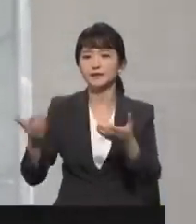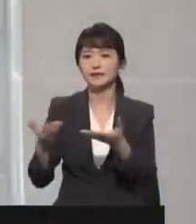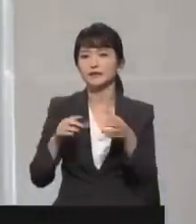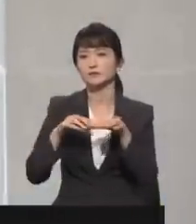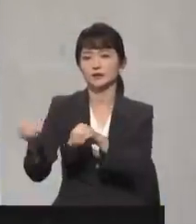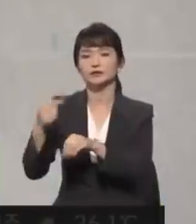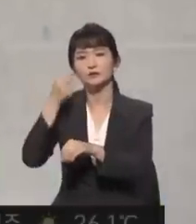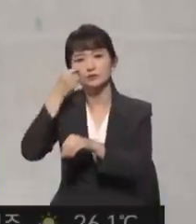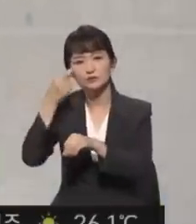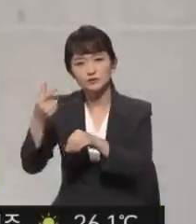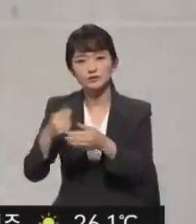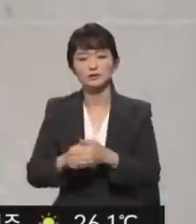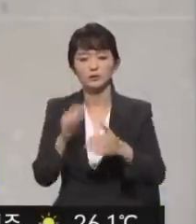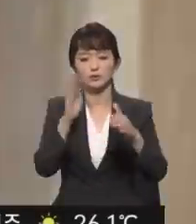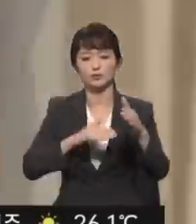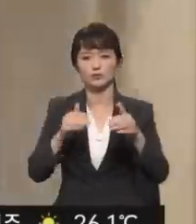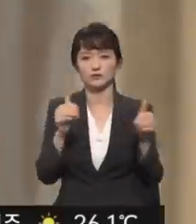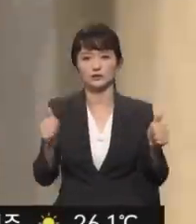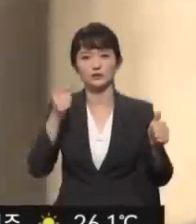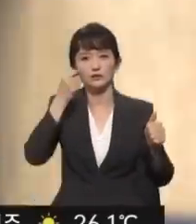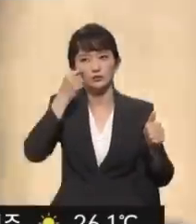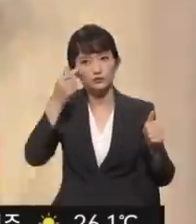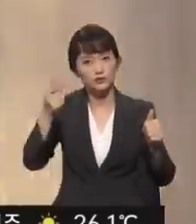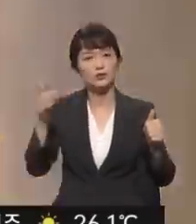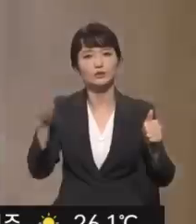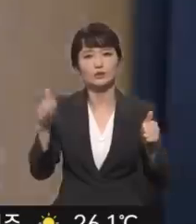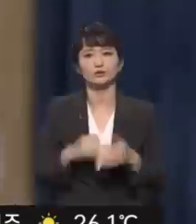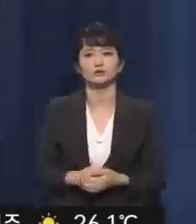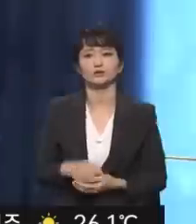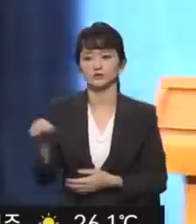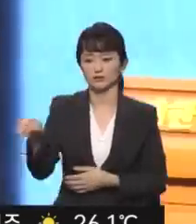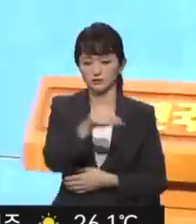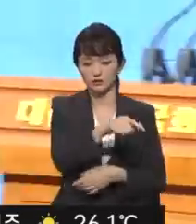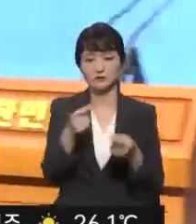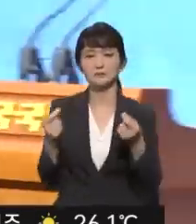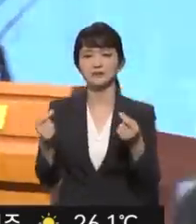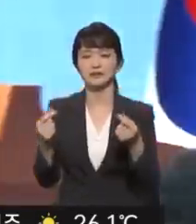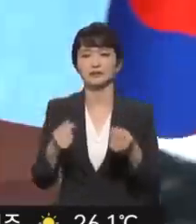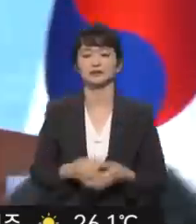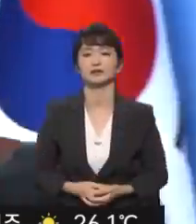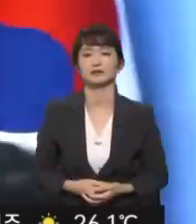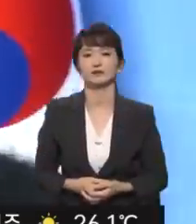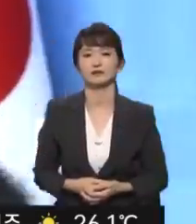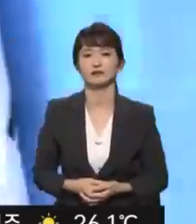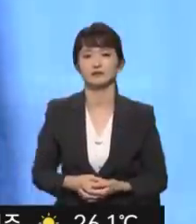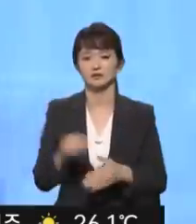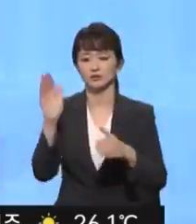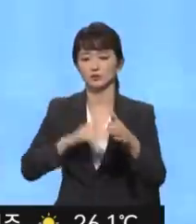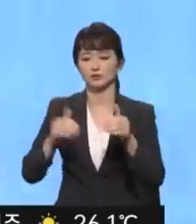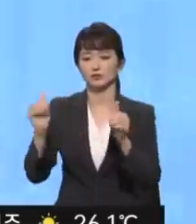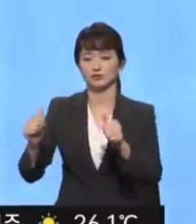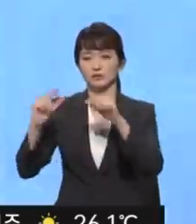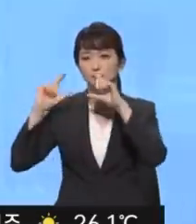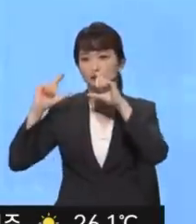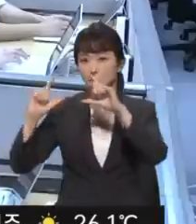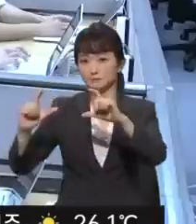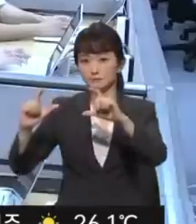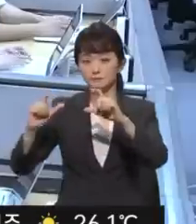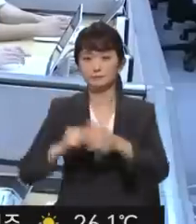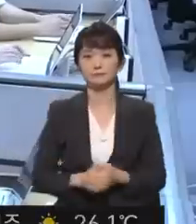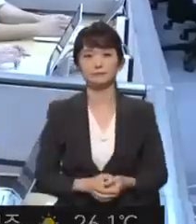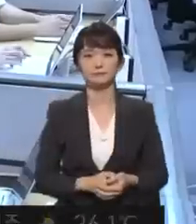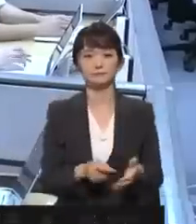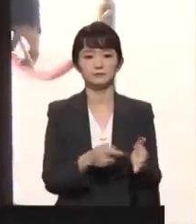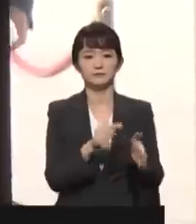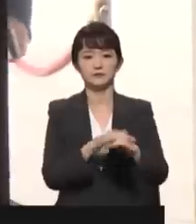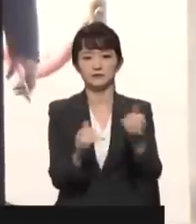있는데 아마 본안소송 도 한 6개월 갈겁니다 가 토리 지키 흑단 상황이 되는거구요 니엘 더그 본안에 판결 시까지는 이 가처분 결정에